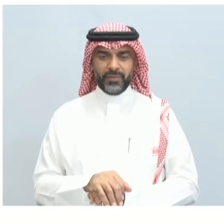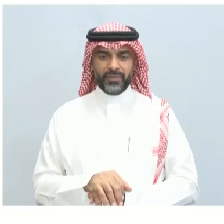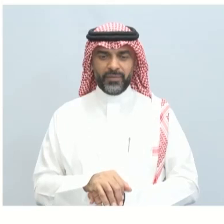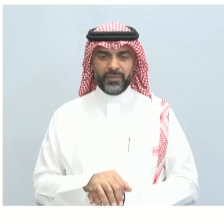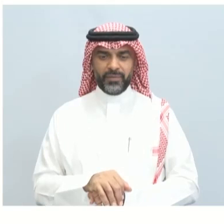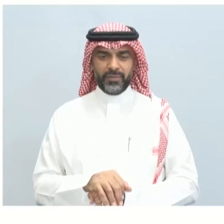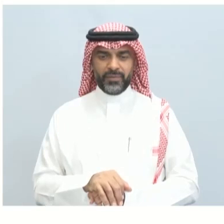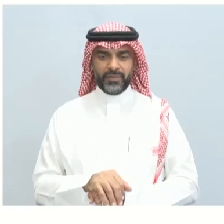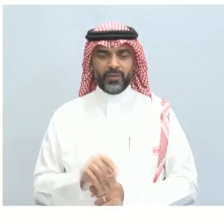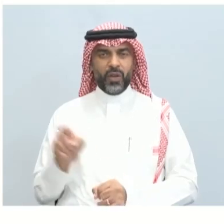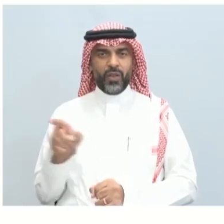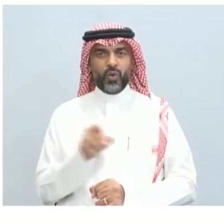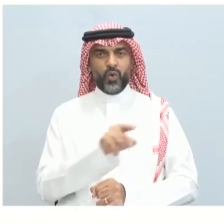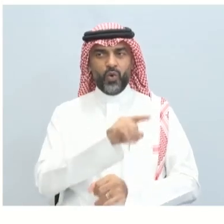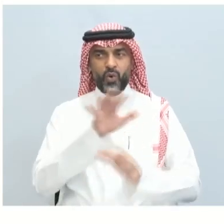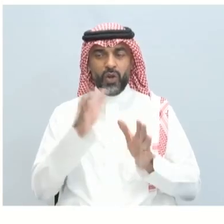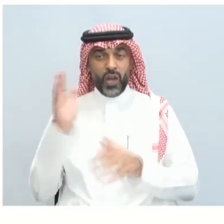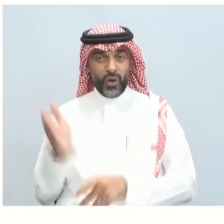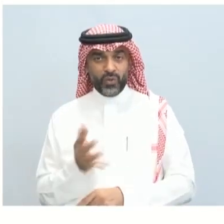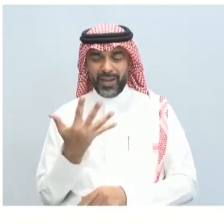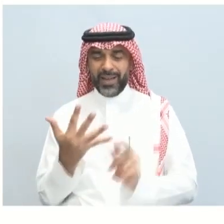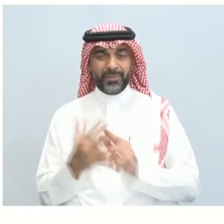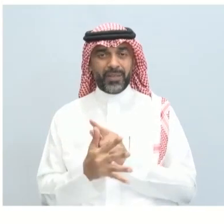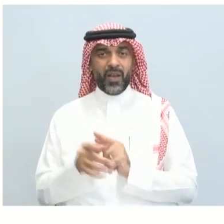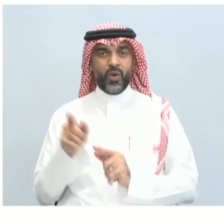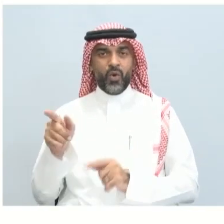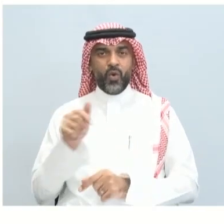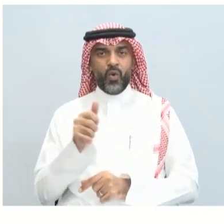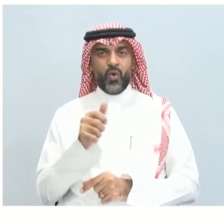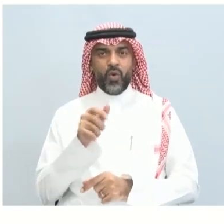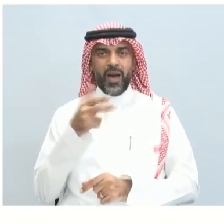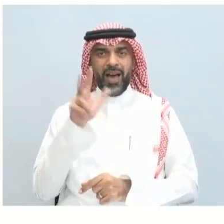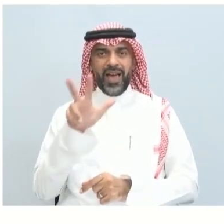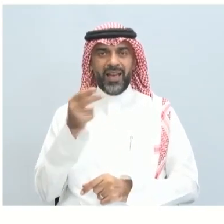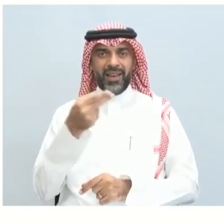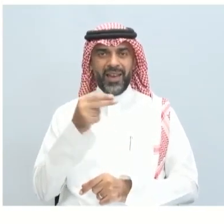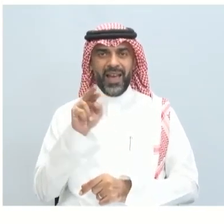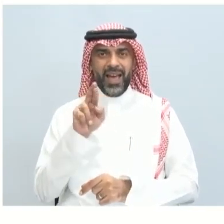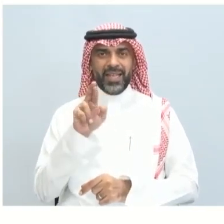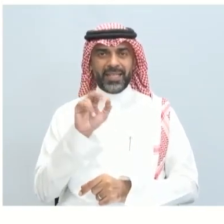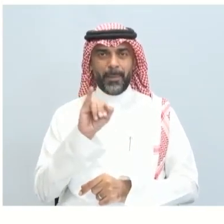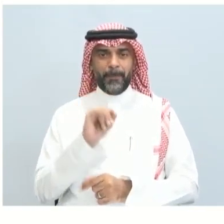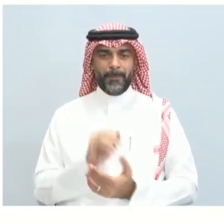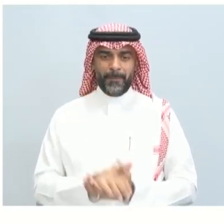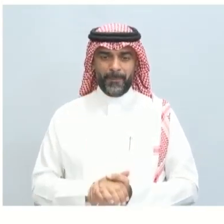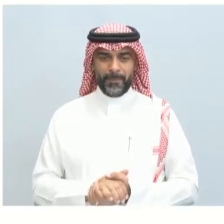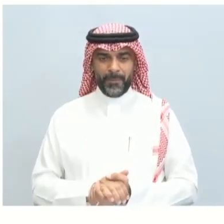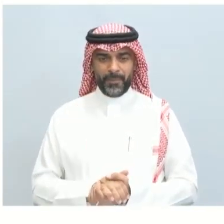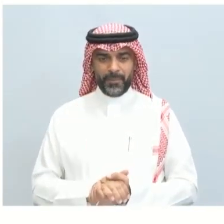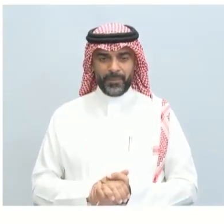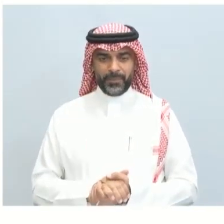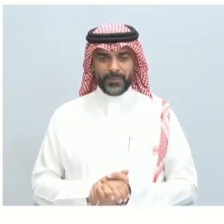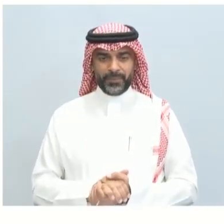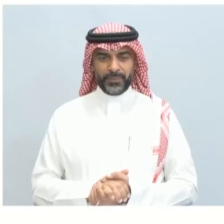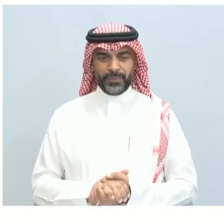هؤلاء هم اولي العزم من الرسل وهنا الدليل على ان عيسى بن مريم عليه السلام هو احد اولي